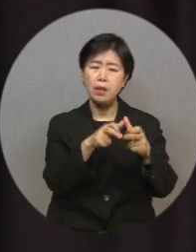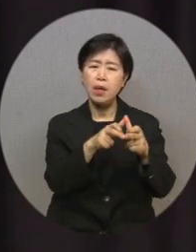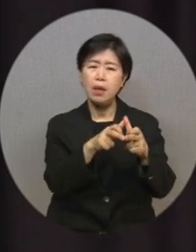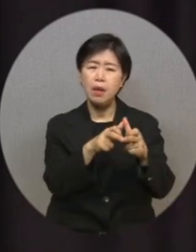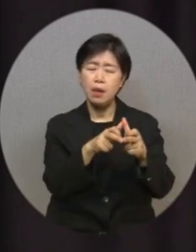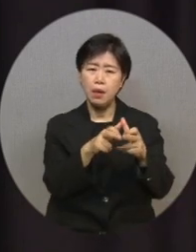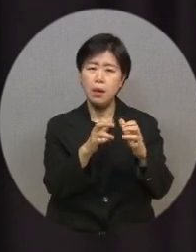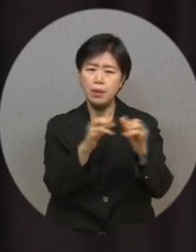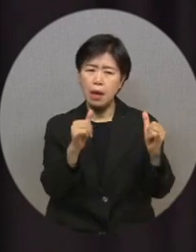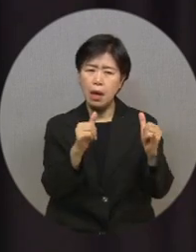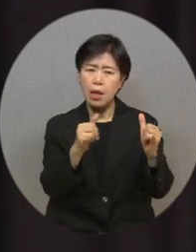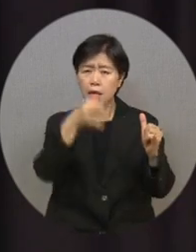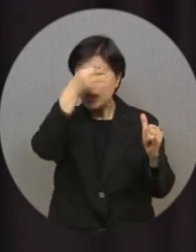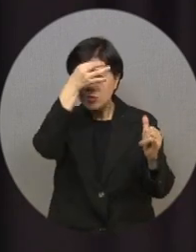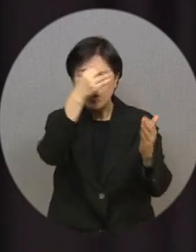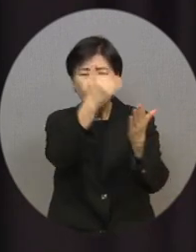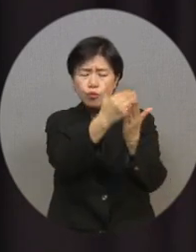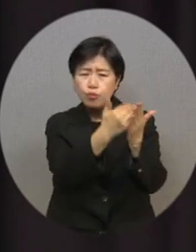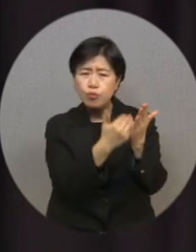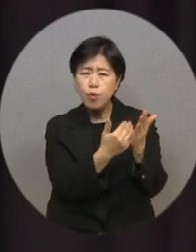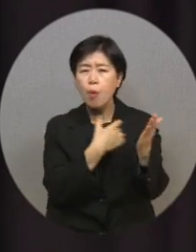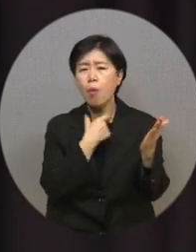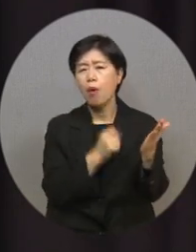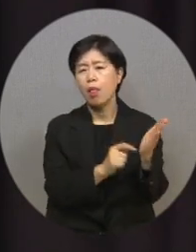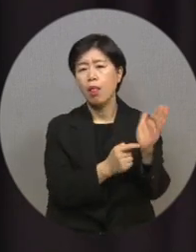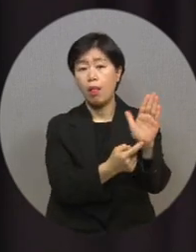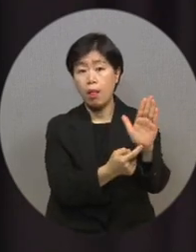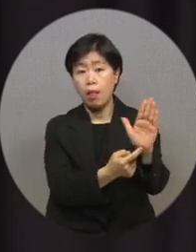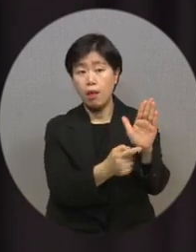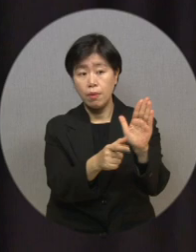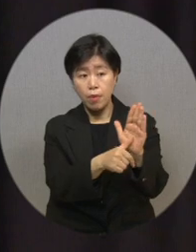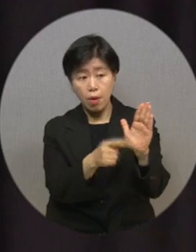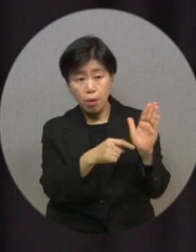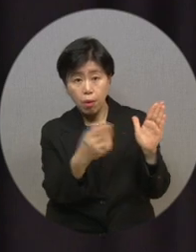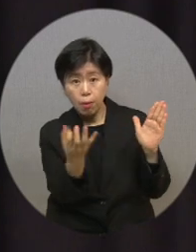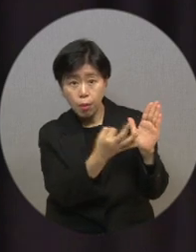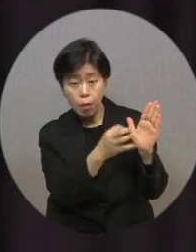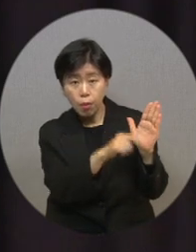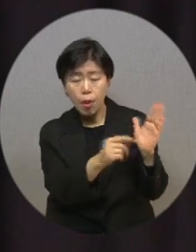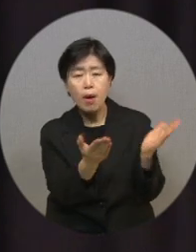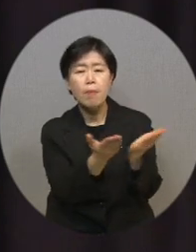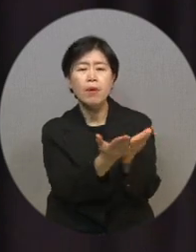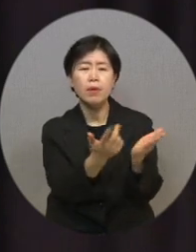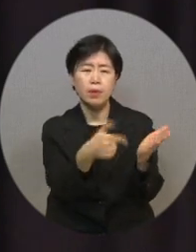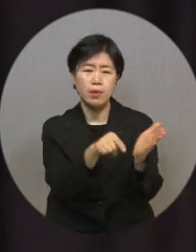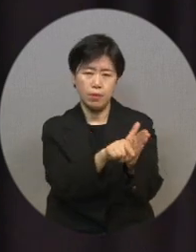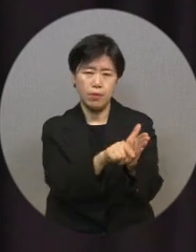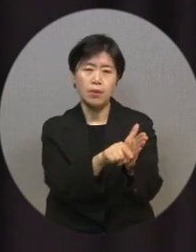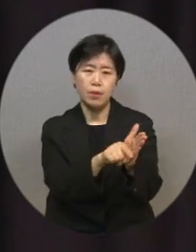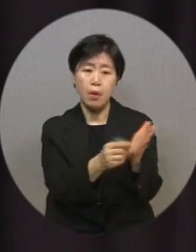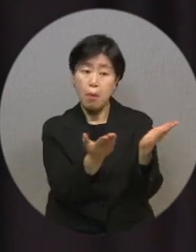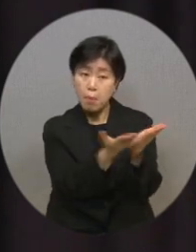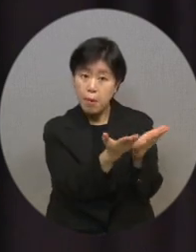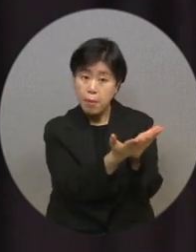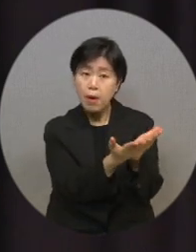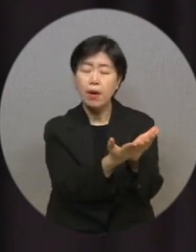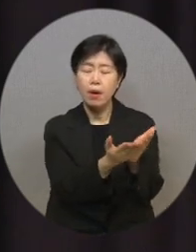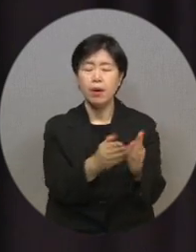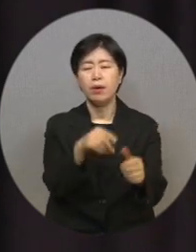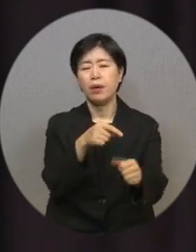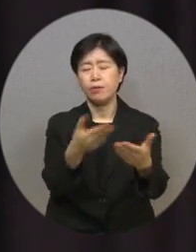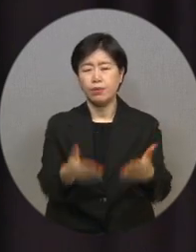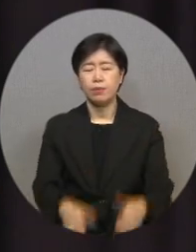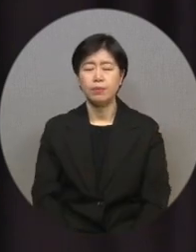시켜 주십사 하고 저희한테 요청을 하면 그 부분에 대해서 집중적으로 기간을 뭐 3개월에서 6개월 어떤 건 좀 길게 가는 건